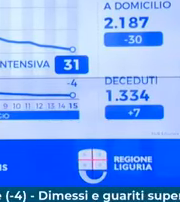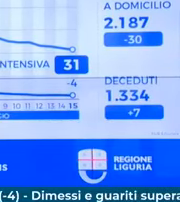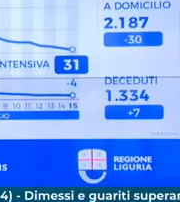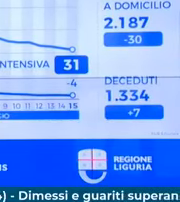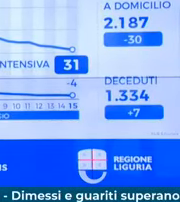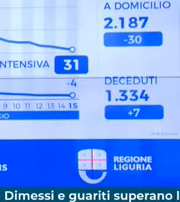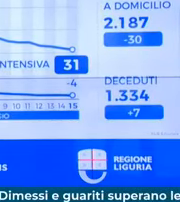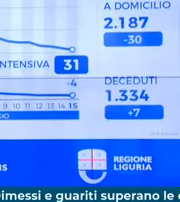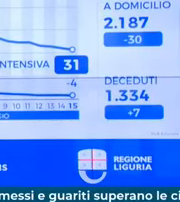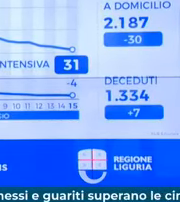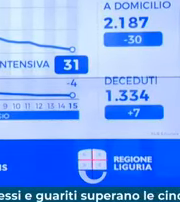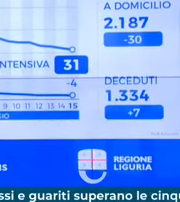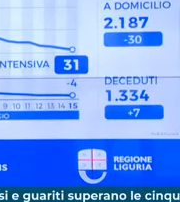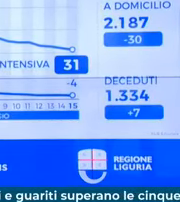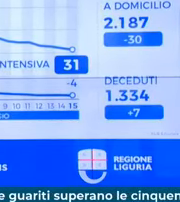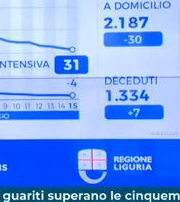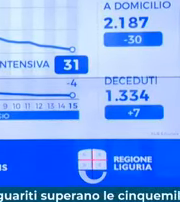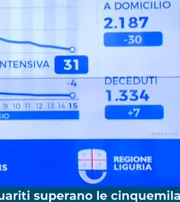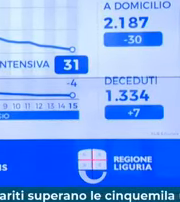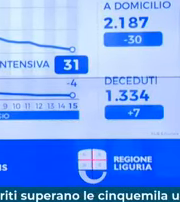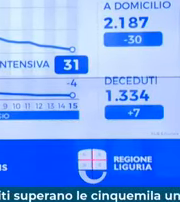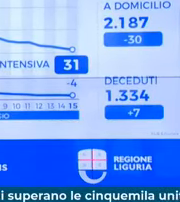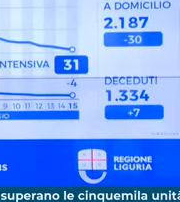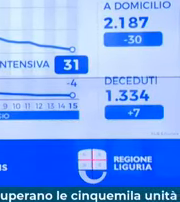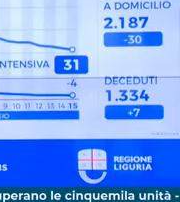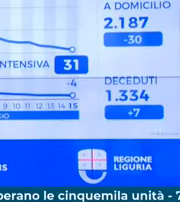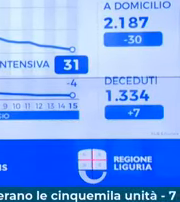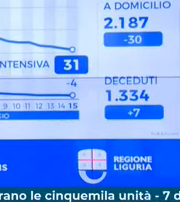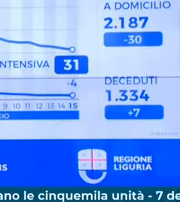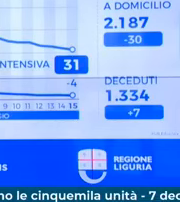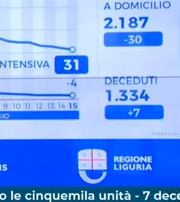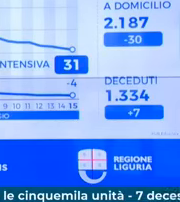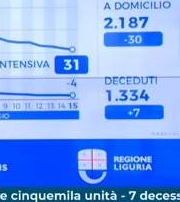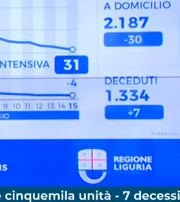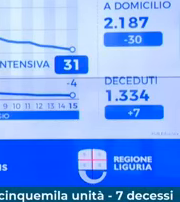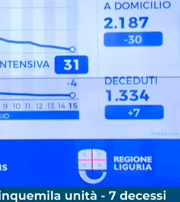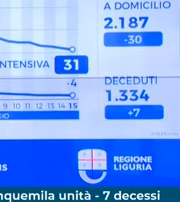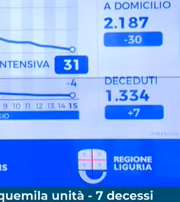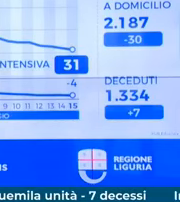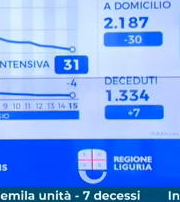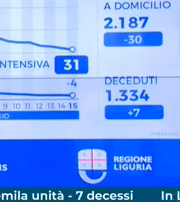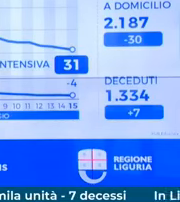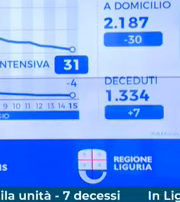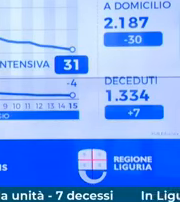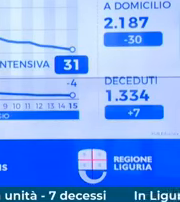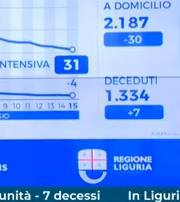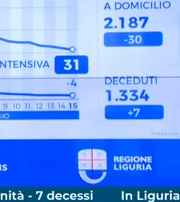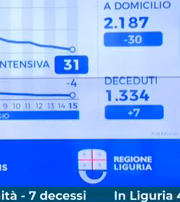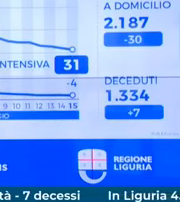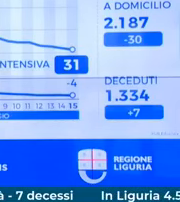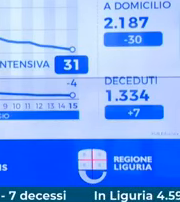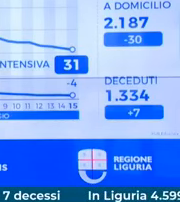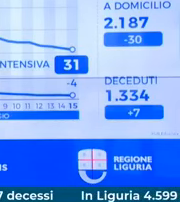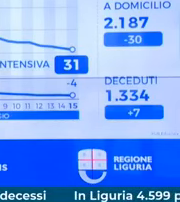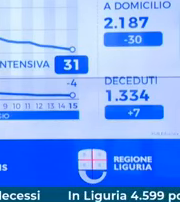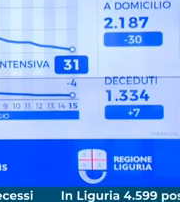sono 75 gli ospedalizzati, 5 terapie intensive, 1 ospedalizzato in